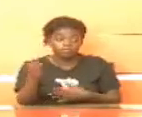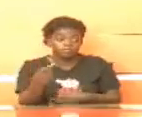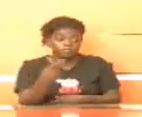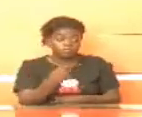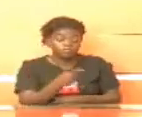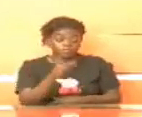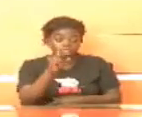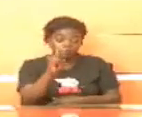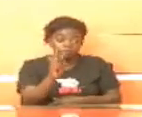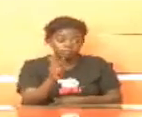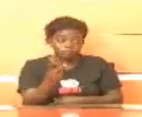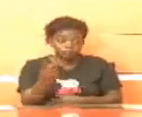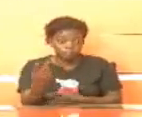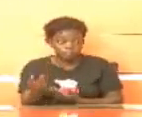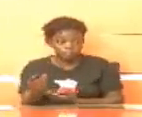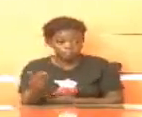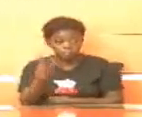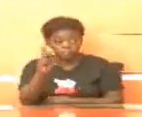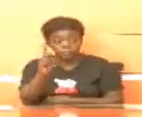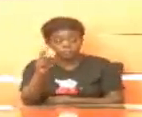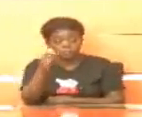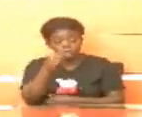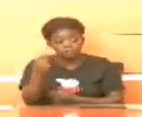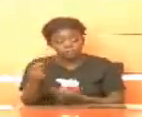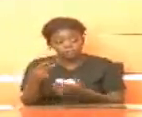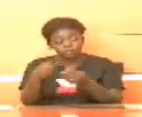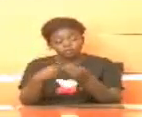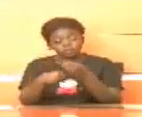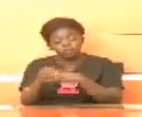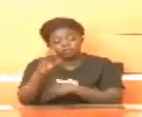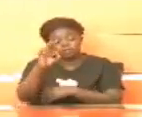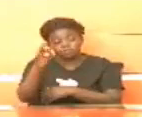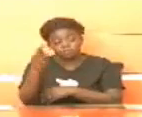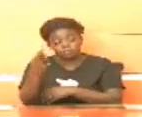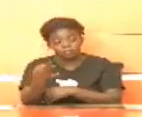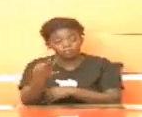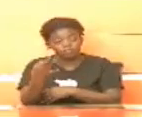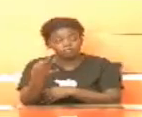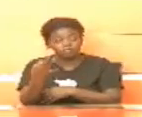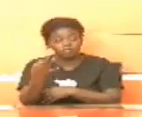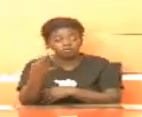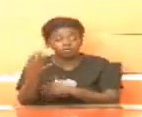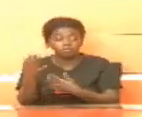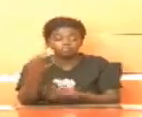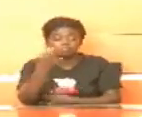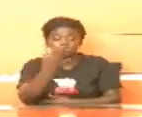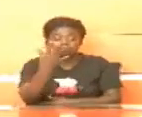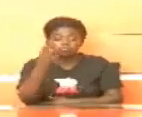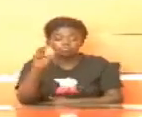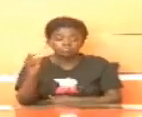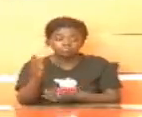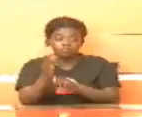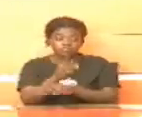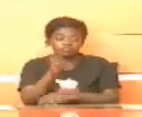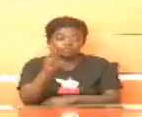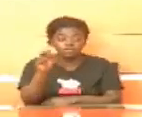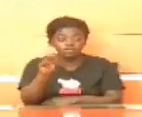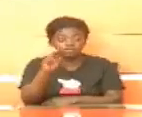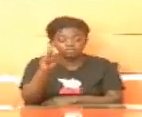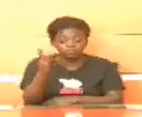gwa 12 kiro ngitunde 13 oba 35 buli kiro abasuubuzi bale tubasuubuza ku